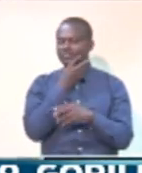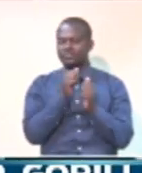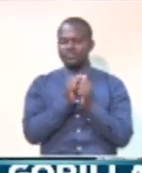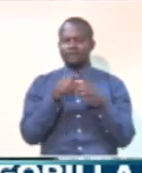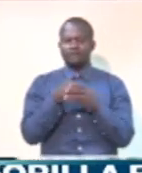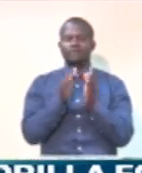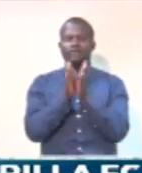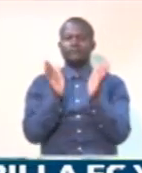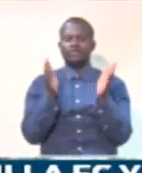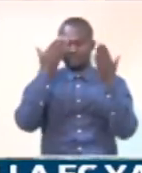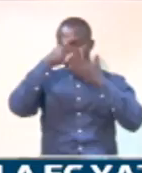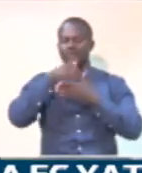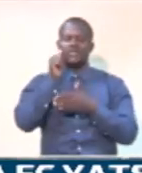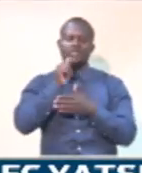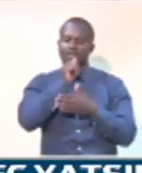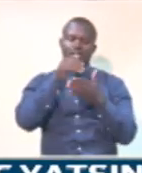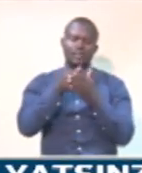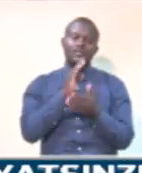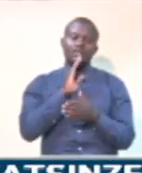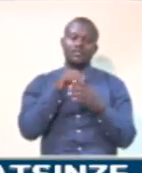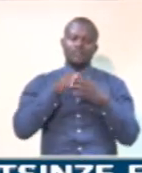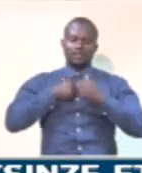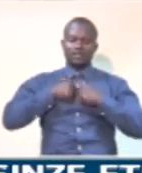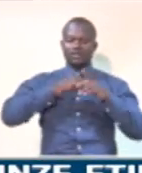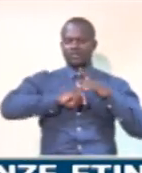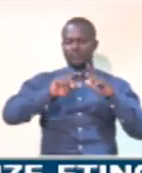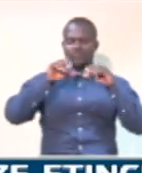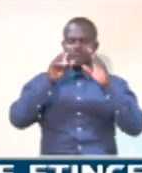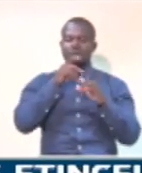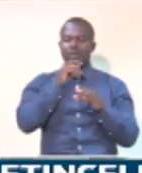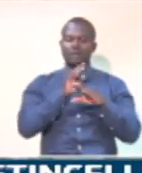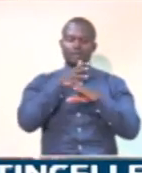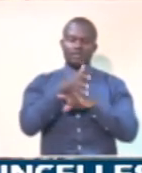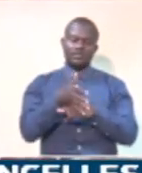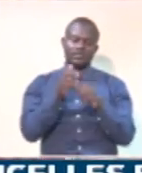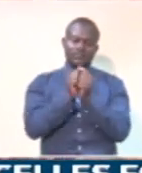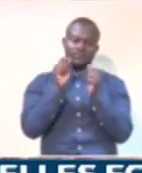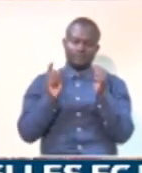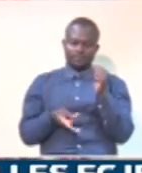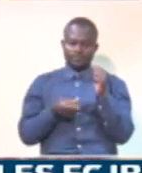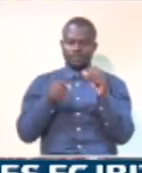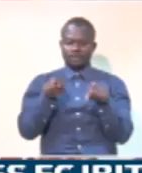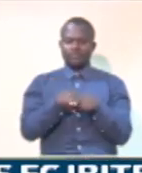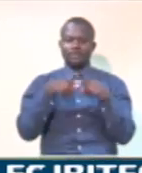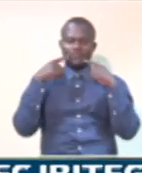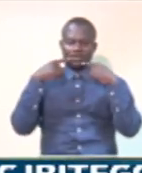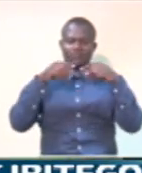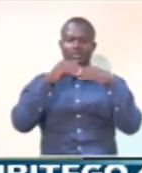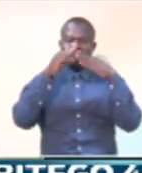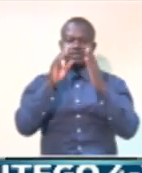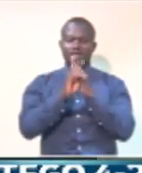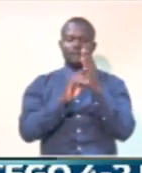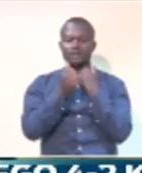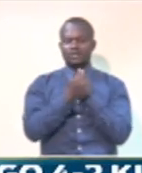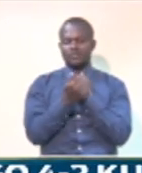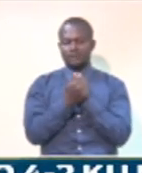rusange mu ijoro ryo kuwa gatandatu rishyira ku cyumweru mu Rwanda hahungiye abanyekongo barenga 10,000 nk'uko bitangazwa n'ubuyobozi bw'akarere ka